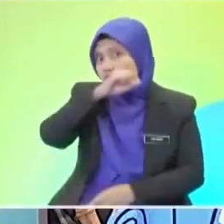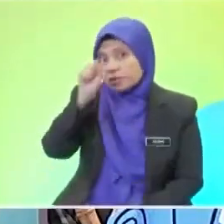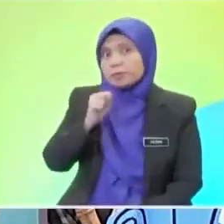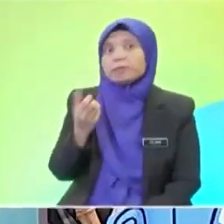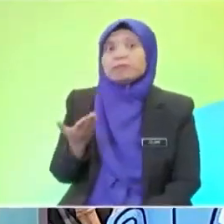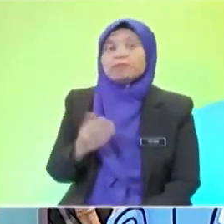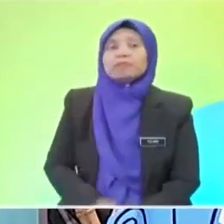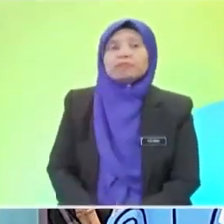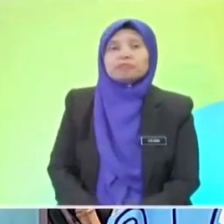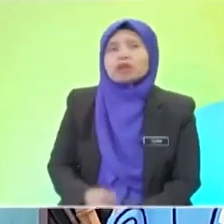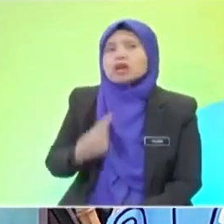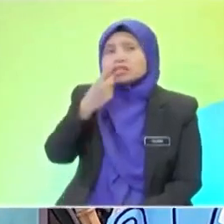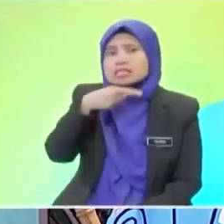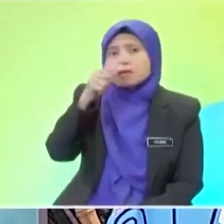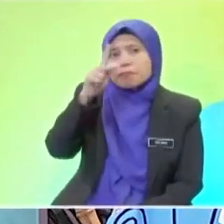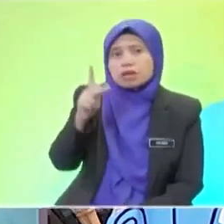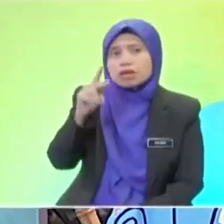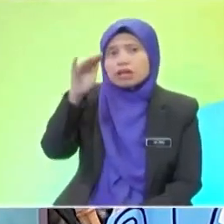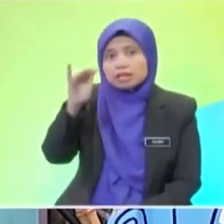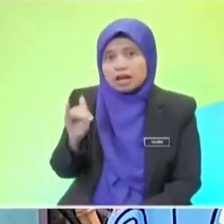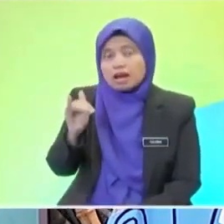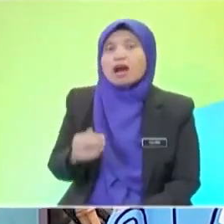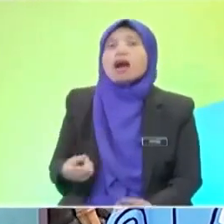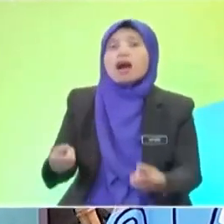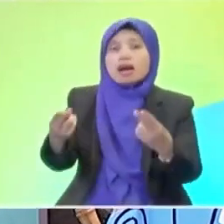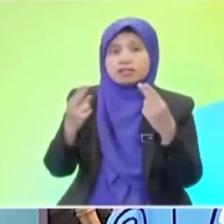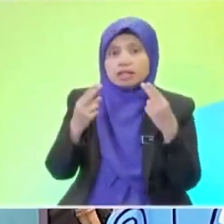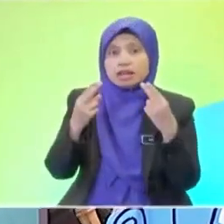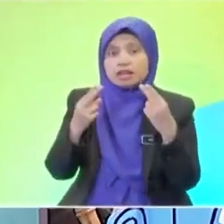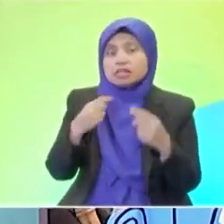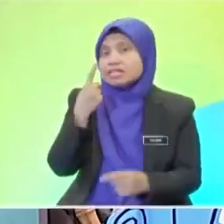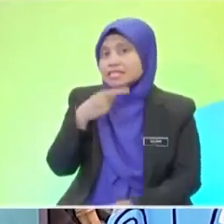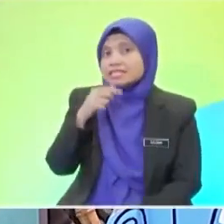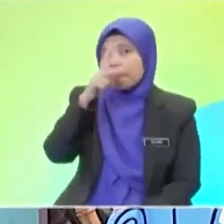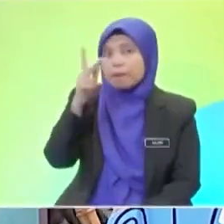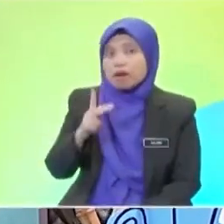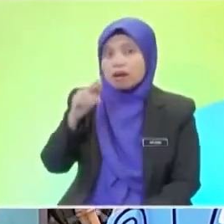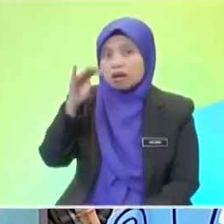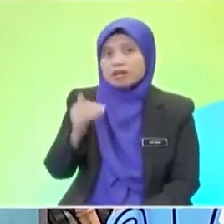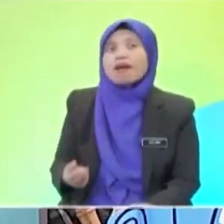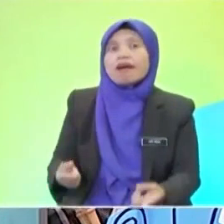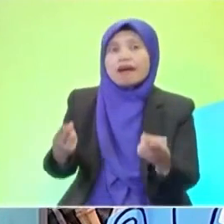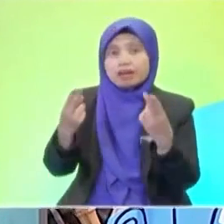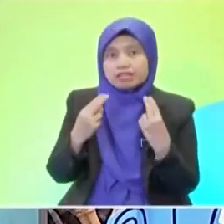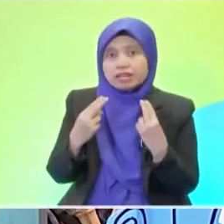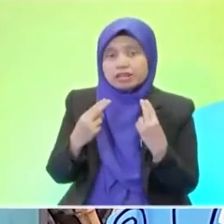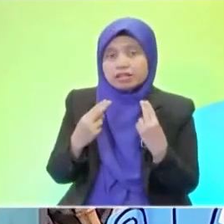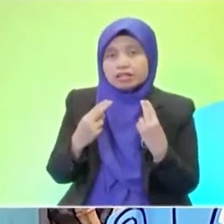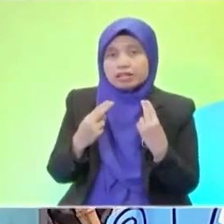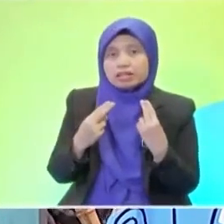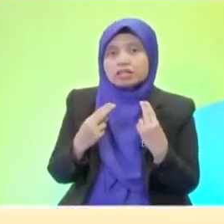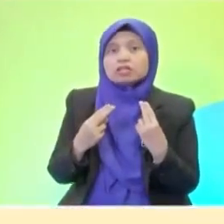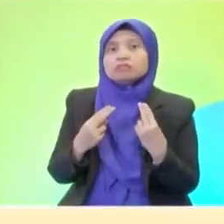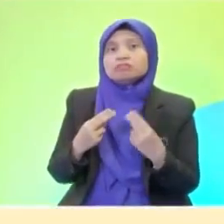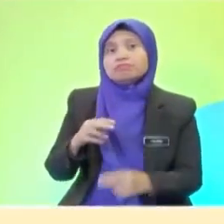begini Siapakah yang hadir Siapakah yang hadir untuk soalnya yang ketiga Siapakah yang hadir